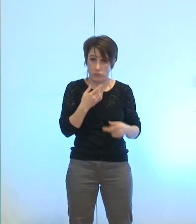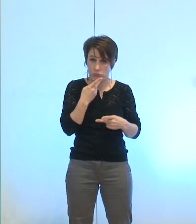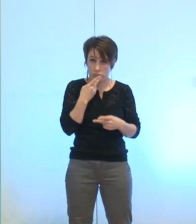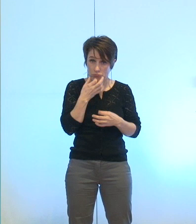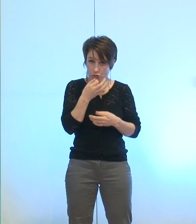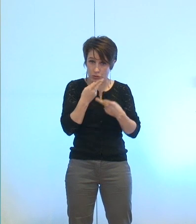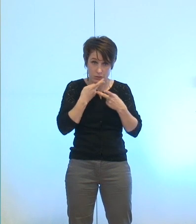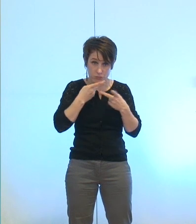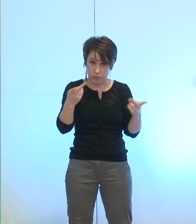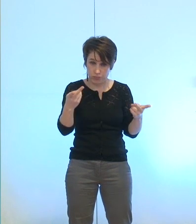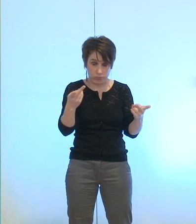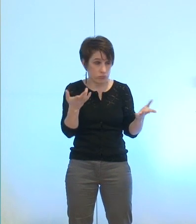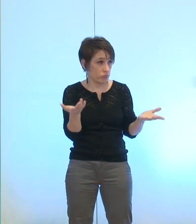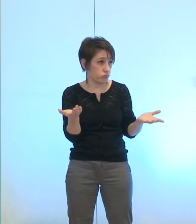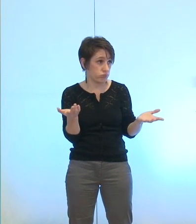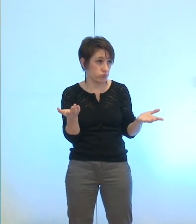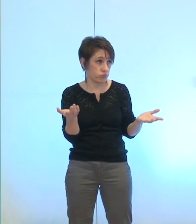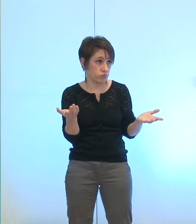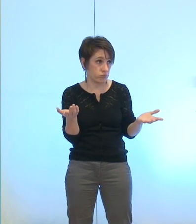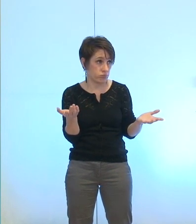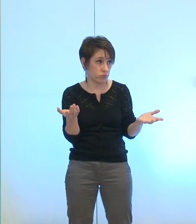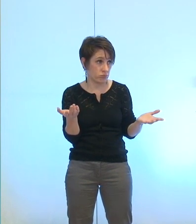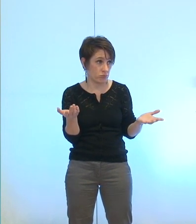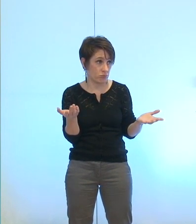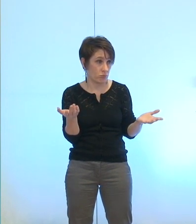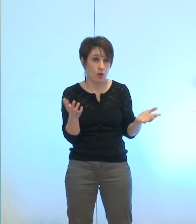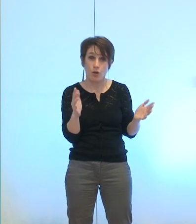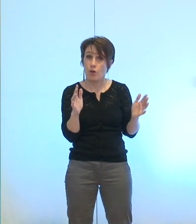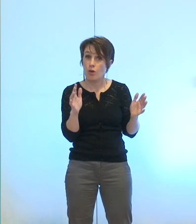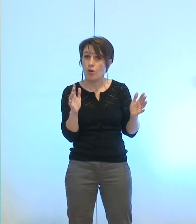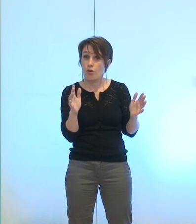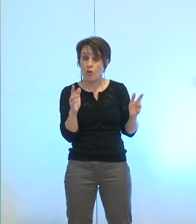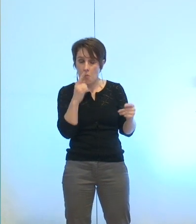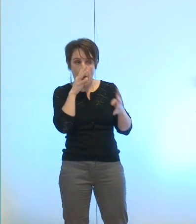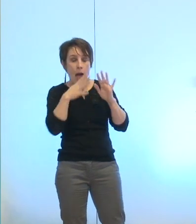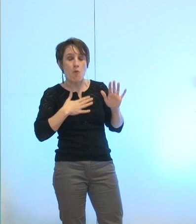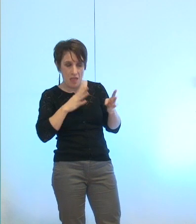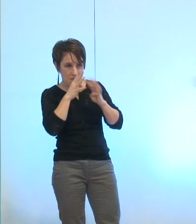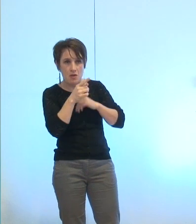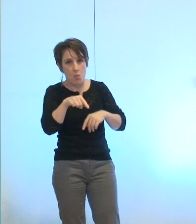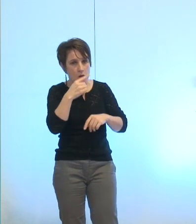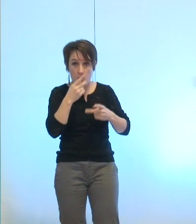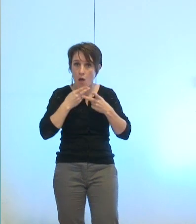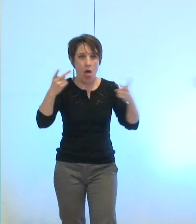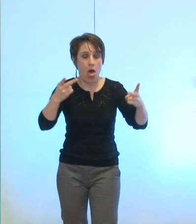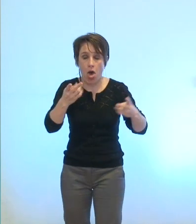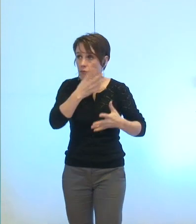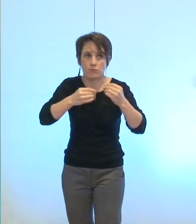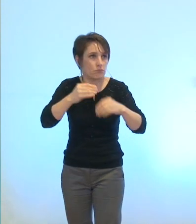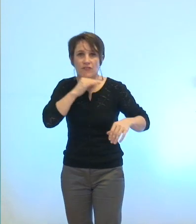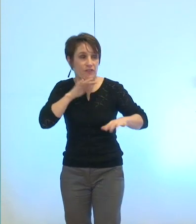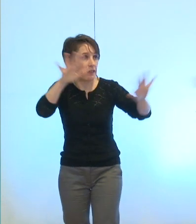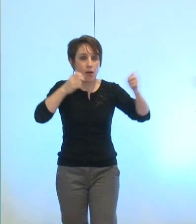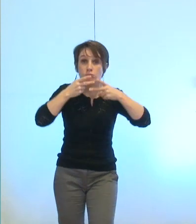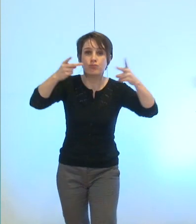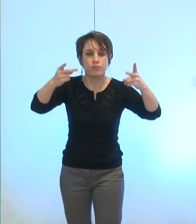dis il ne s'agit pas d'une annonce précipitée vous êtes donc en mesure ce soir